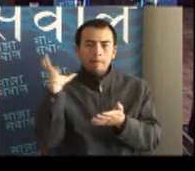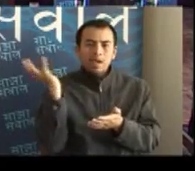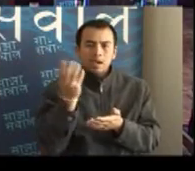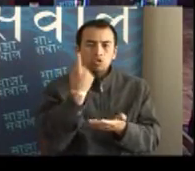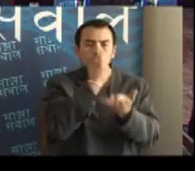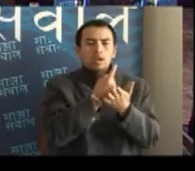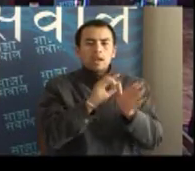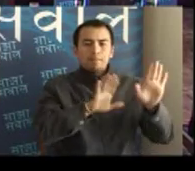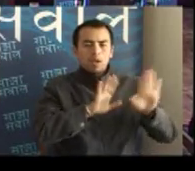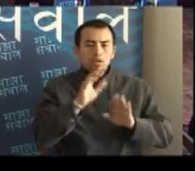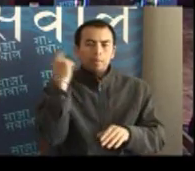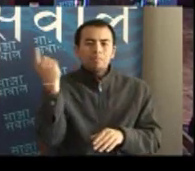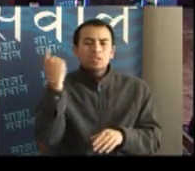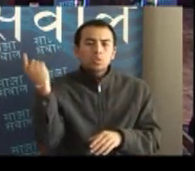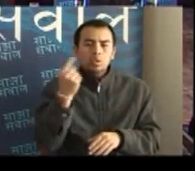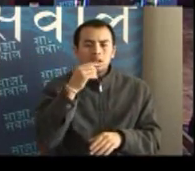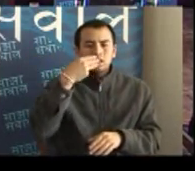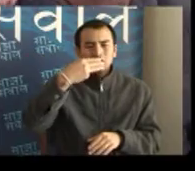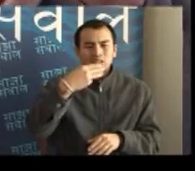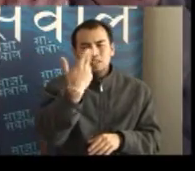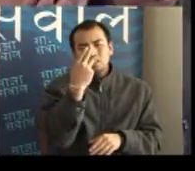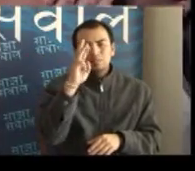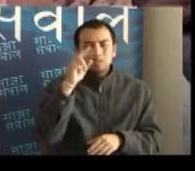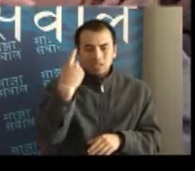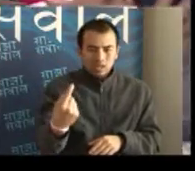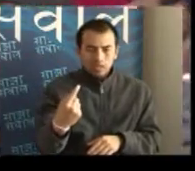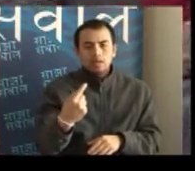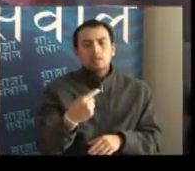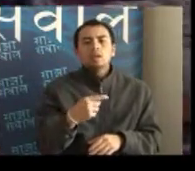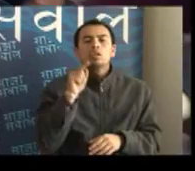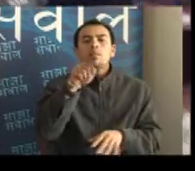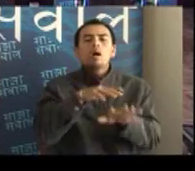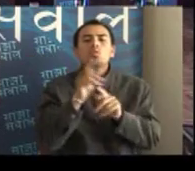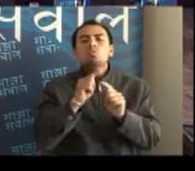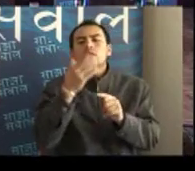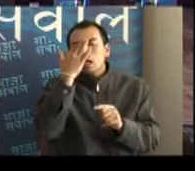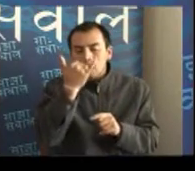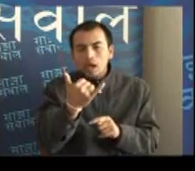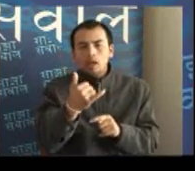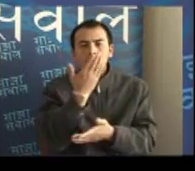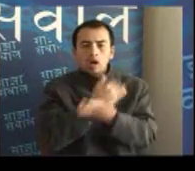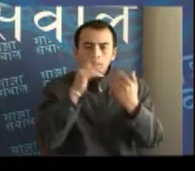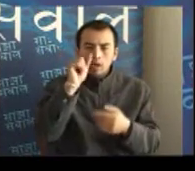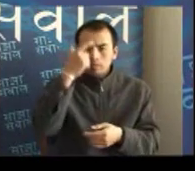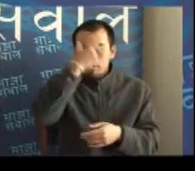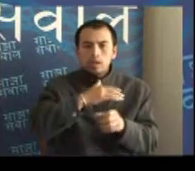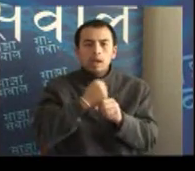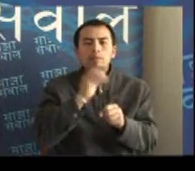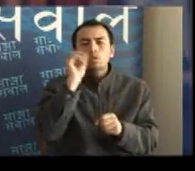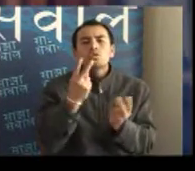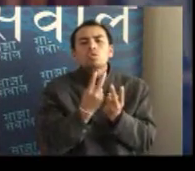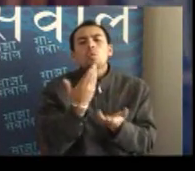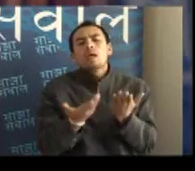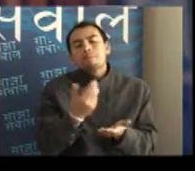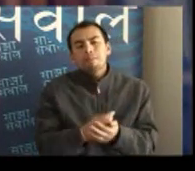क्याफे धराराका म्यानेजर हुनुहुन्छ विष्णु घिमरेजी हुनुहुन्छ, तपाईँहरूले खास के कुराले गर्दा तपाईँहरूलाई अपाङ्गता भएका व्यक्तिलाई रोजगारी दिउँ जस्तो लागेको